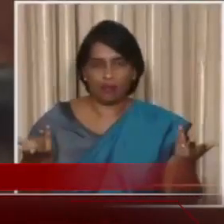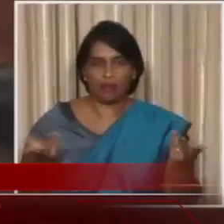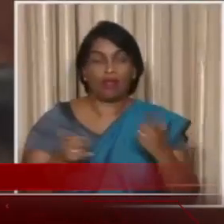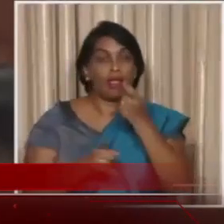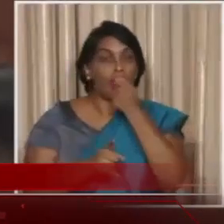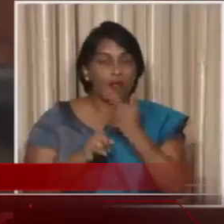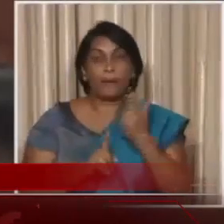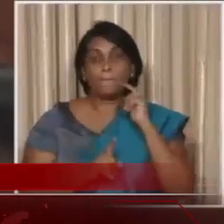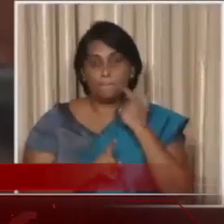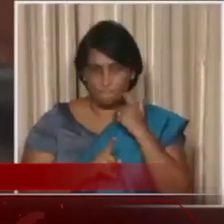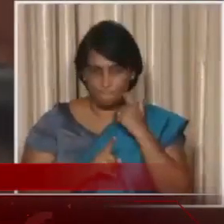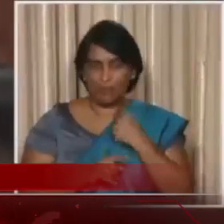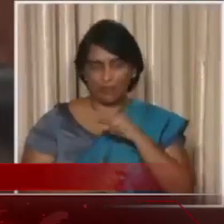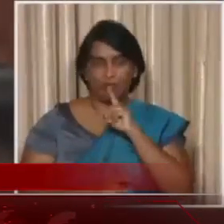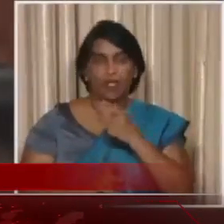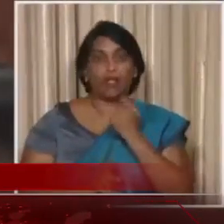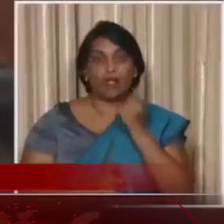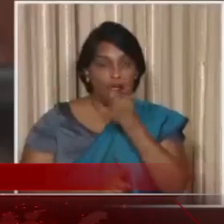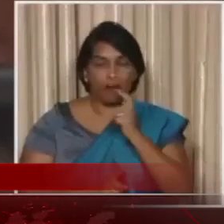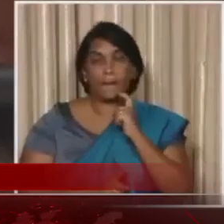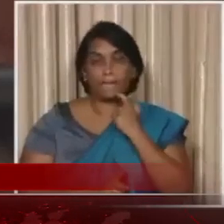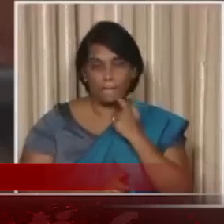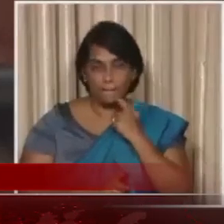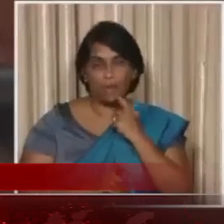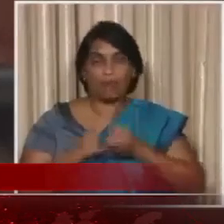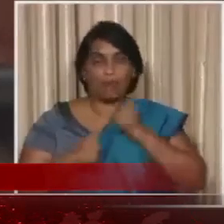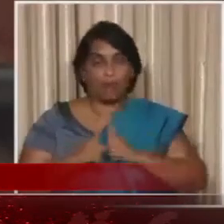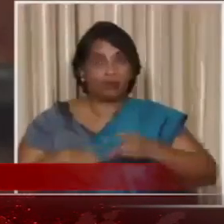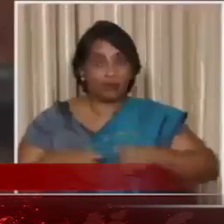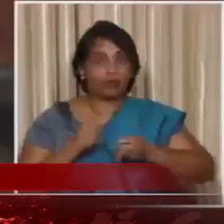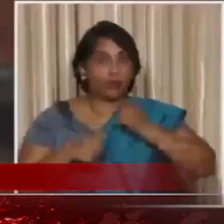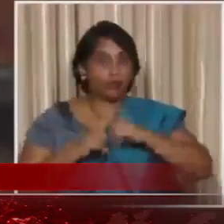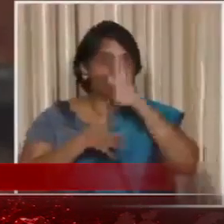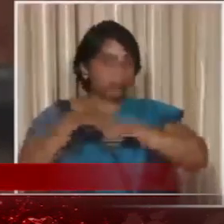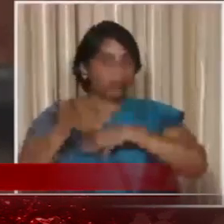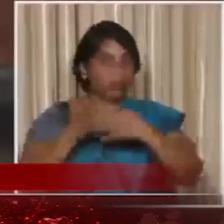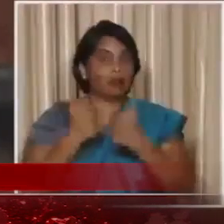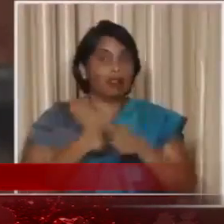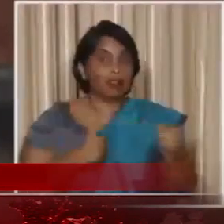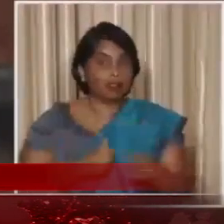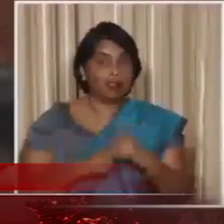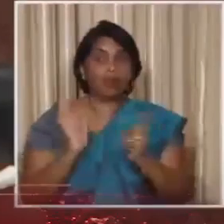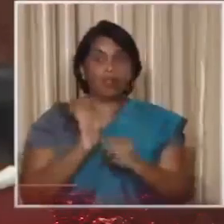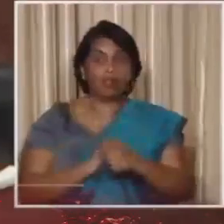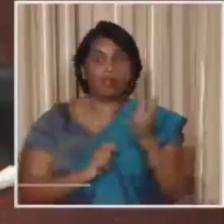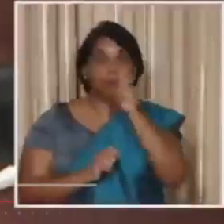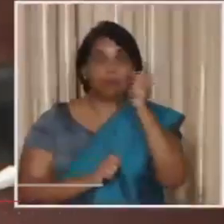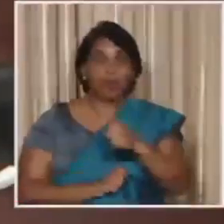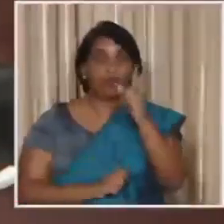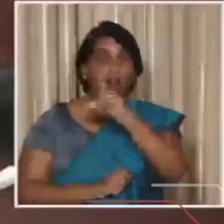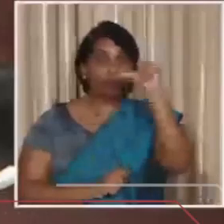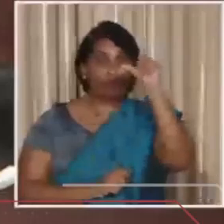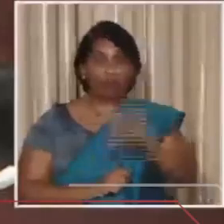khadawata miri gama, mangkian na, khadawata miri gama, highway ke estimate tu hadan kute, dawasnya ke kamkar oke beredar rupiah dahad dalah